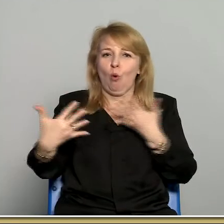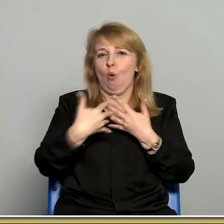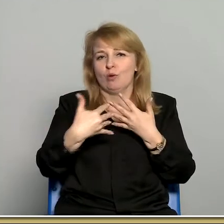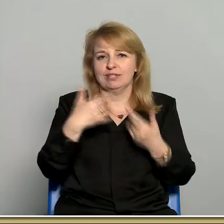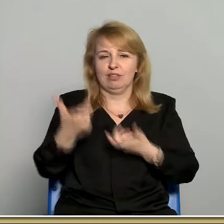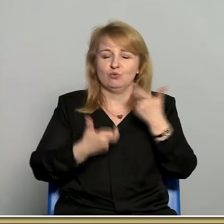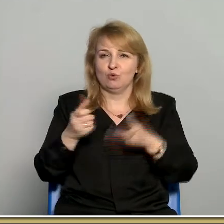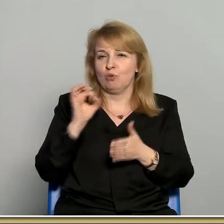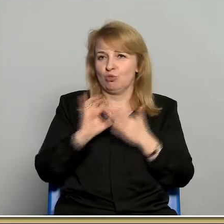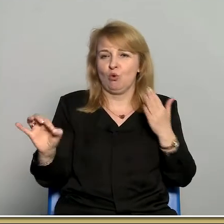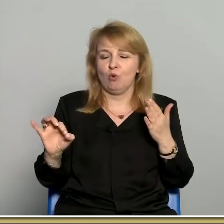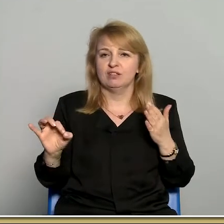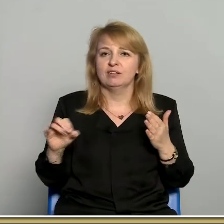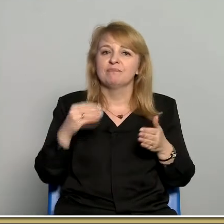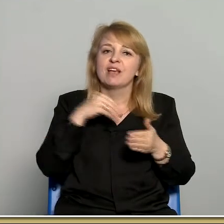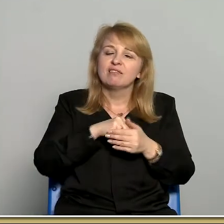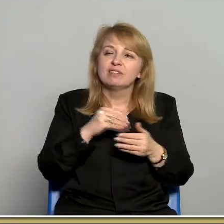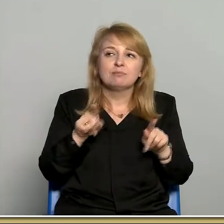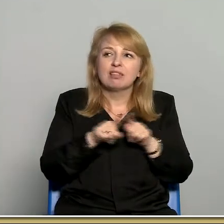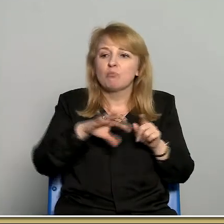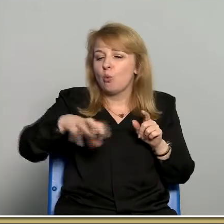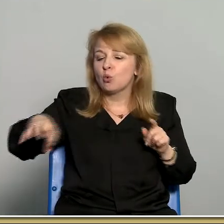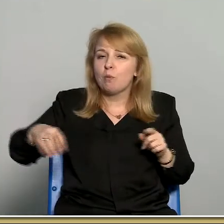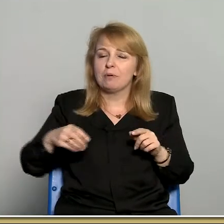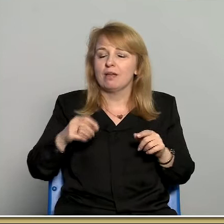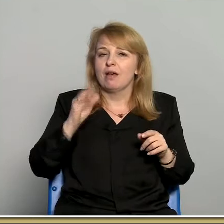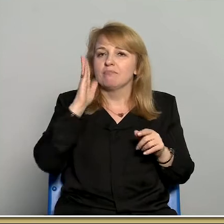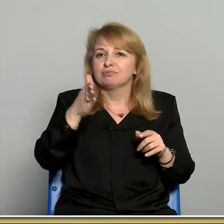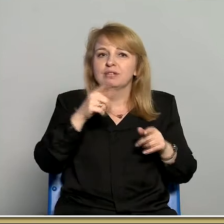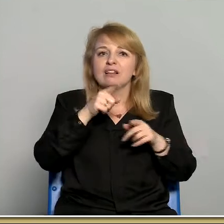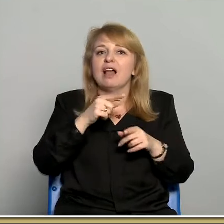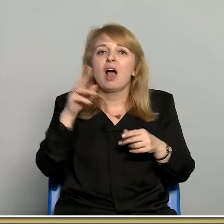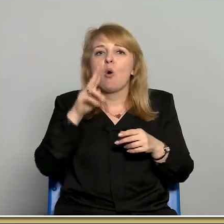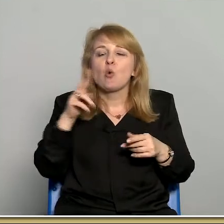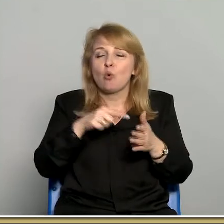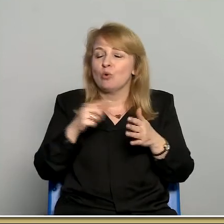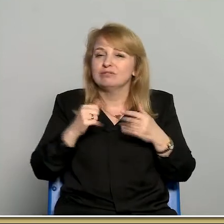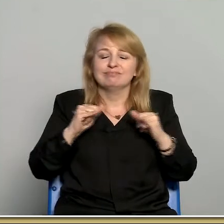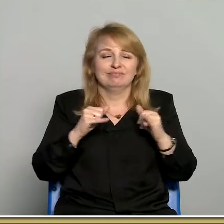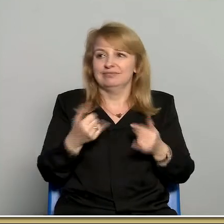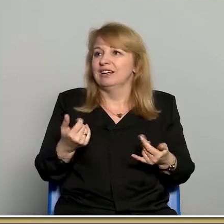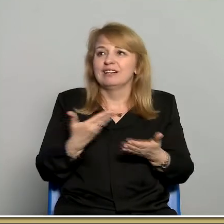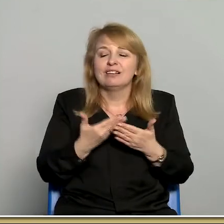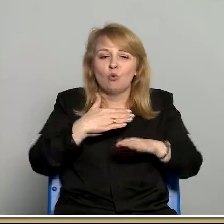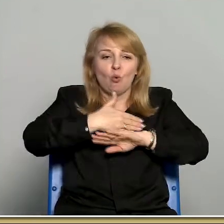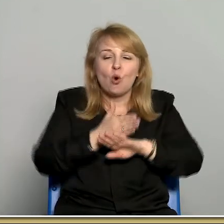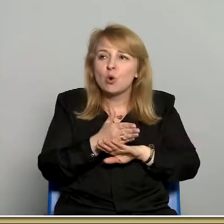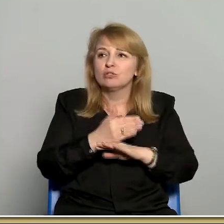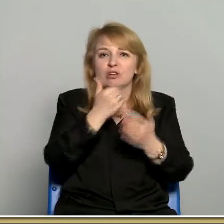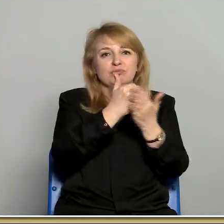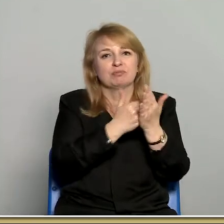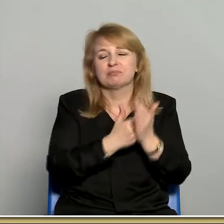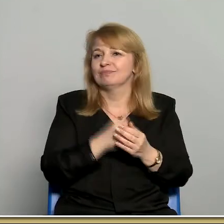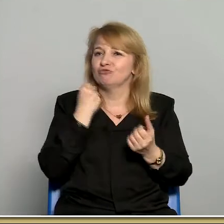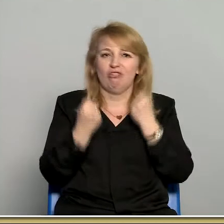adresatów i wspierają różne typy projektów, że rozdział na kryteria musi